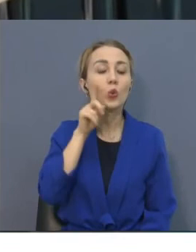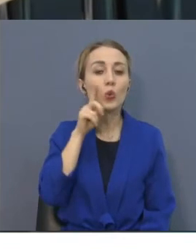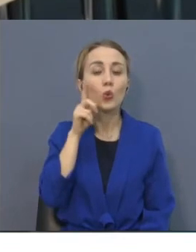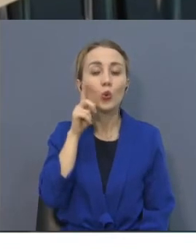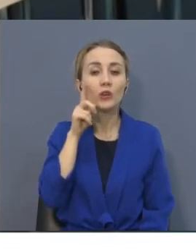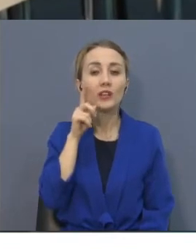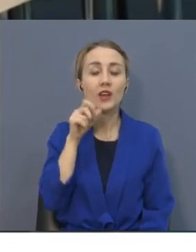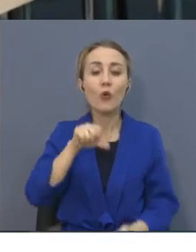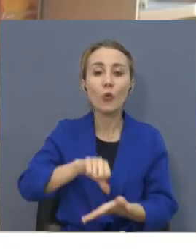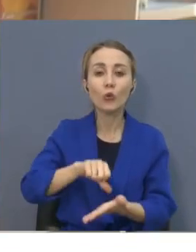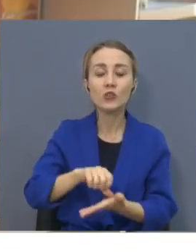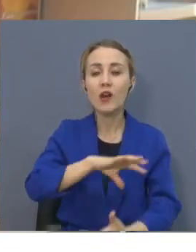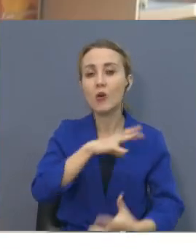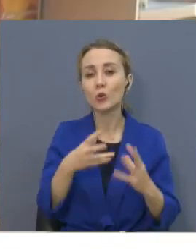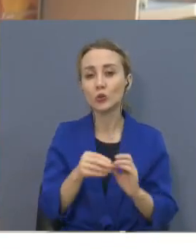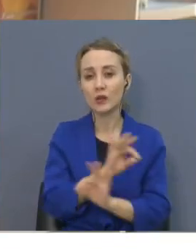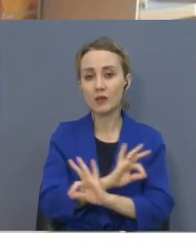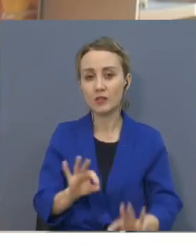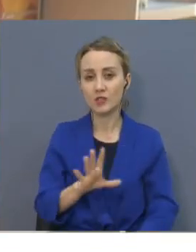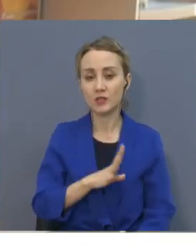показали отличные результаты.